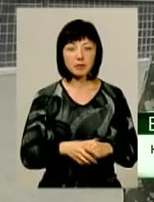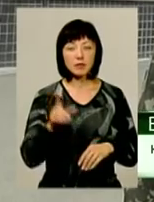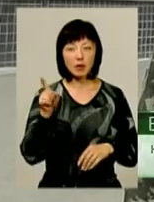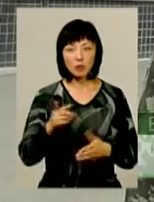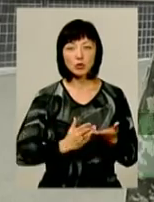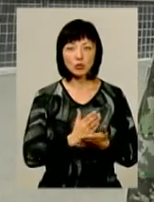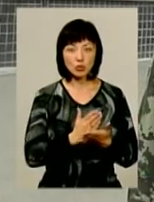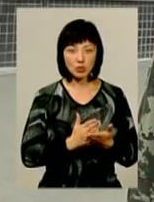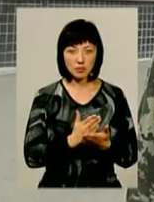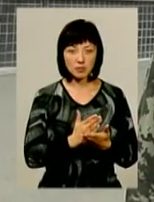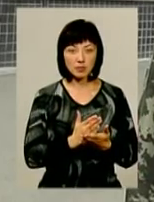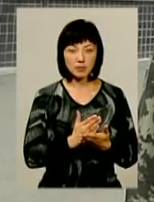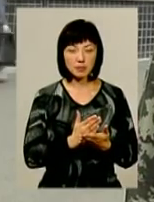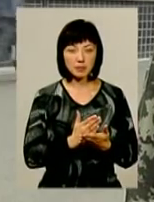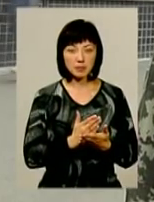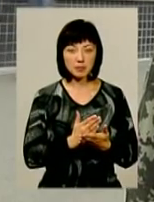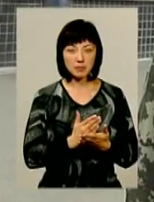там службу